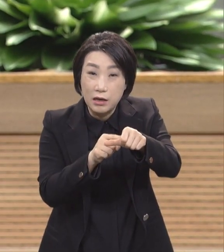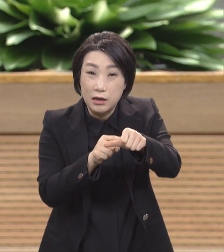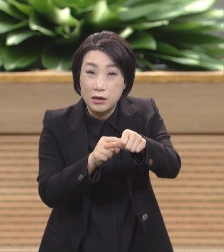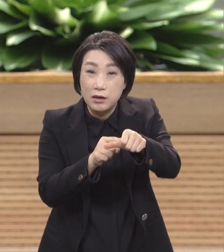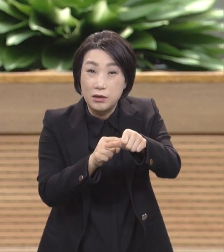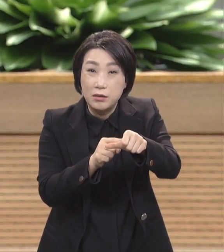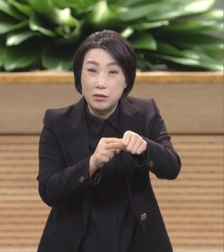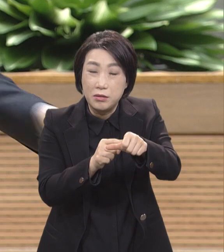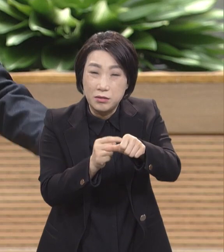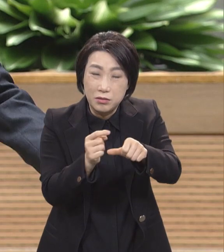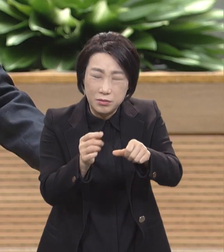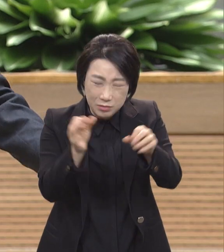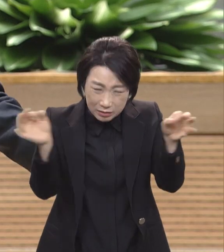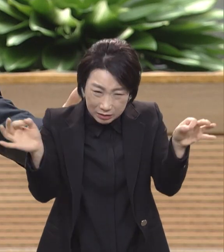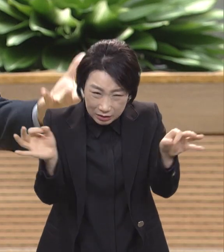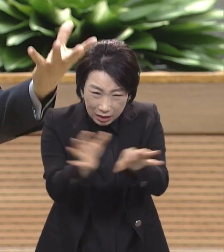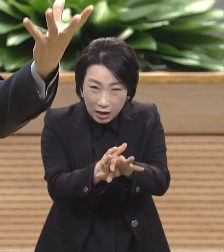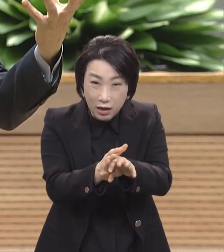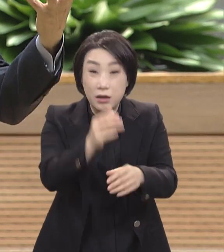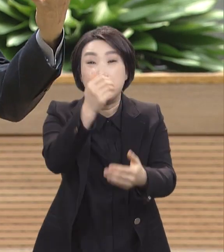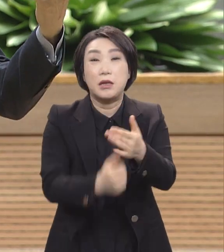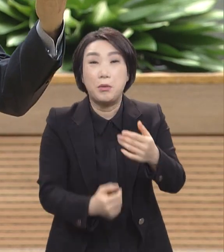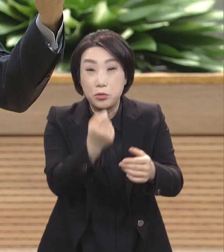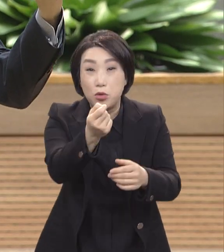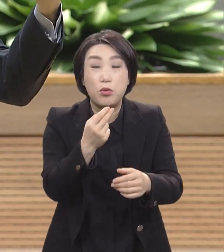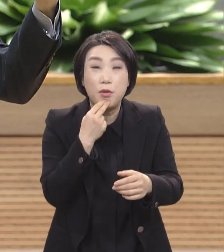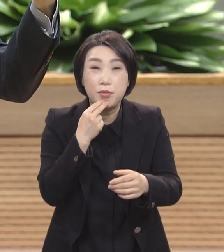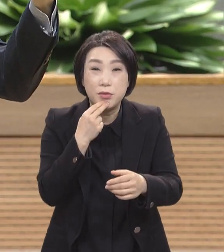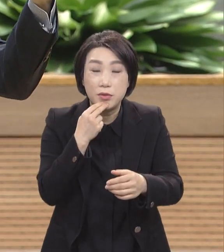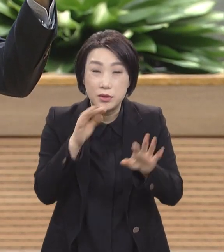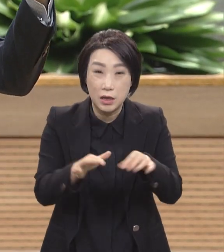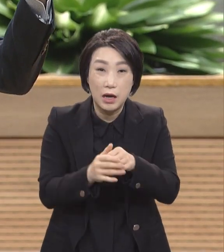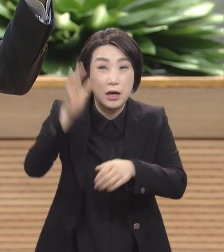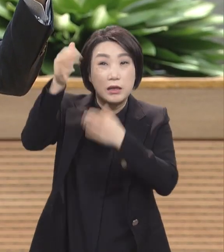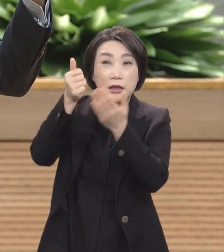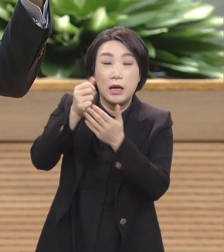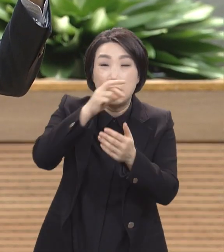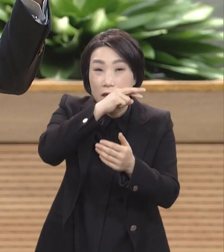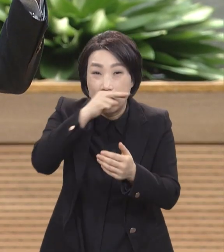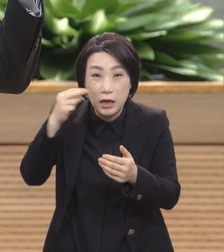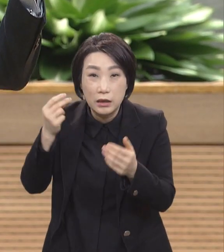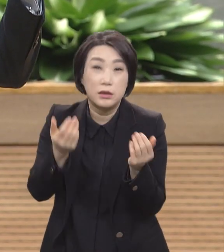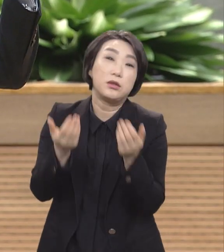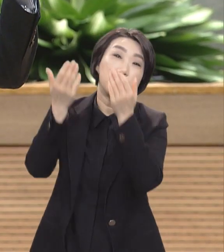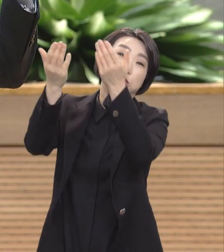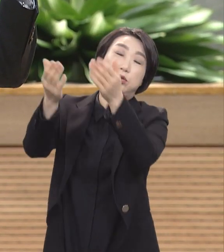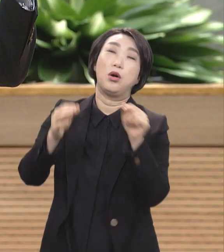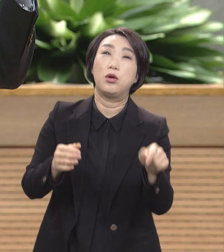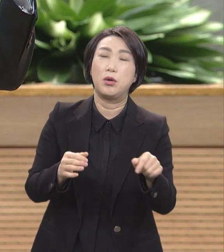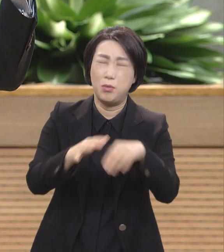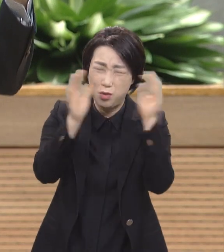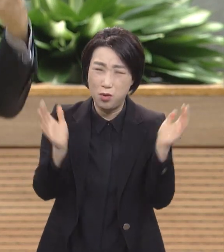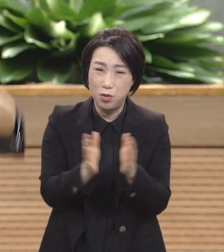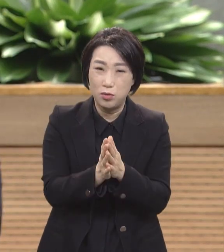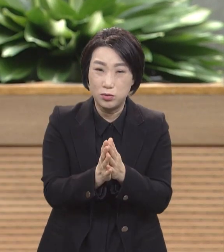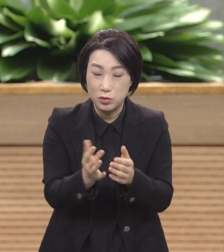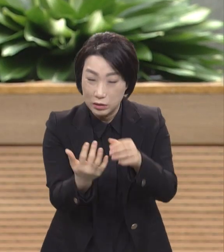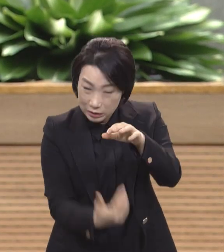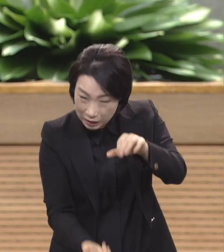싹 흥정수없이 태워서 하나님께 향연을 올려드리 이렇게 다